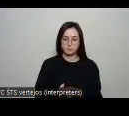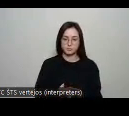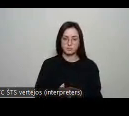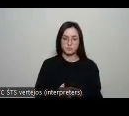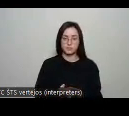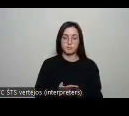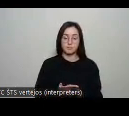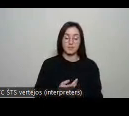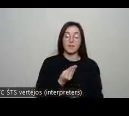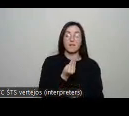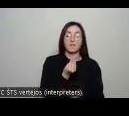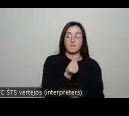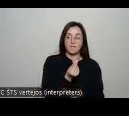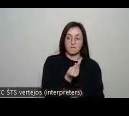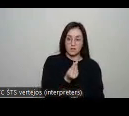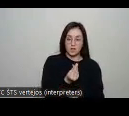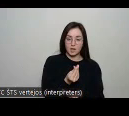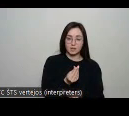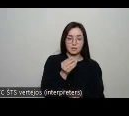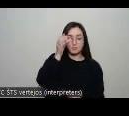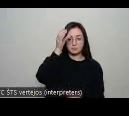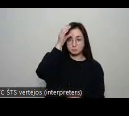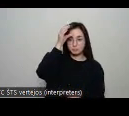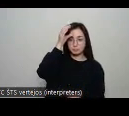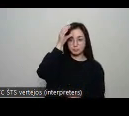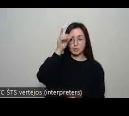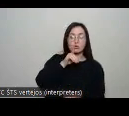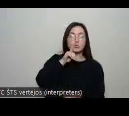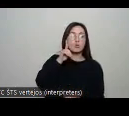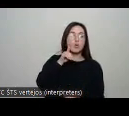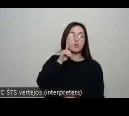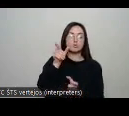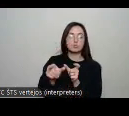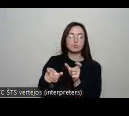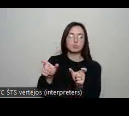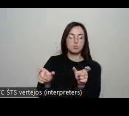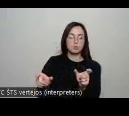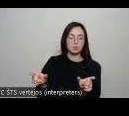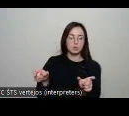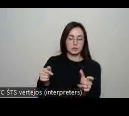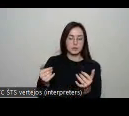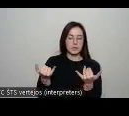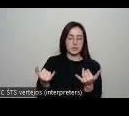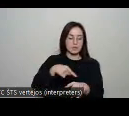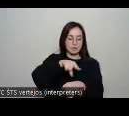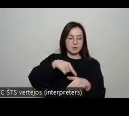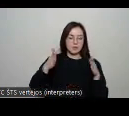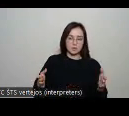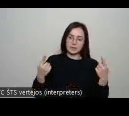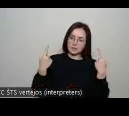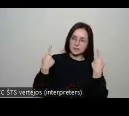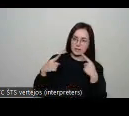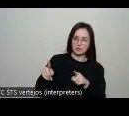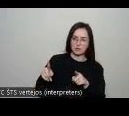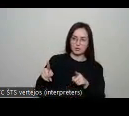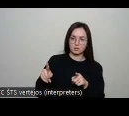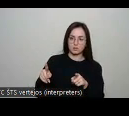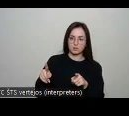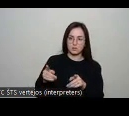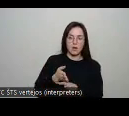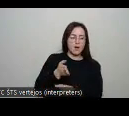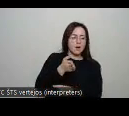Nes finansinis raštingumas jaunai kartai dabar visiškai yra kitoks negu finansinis